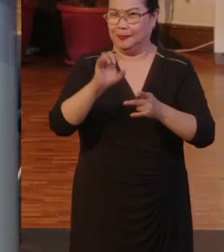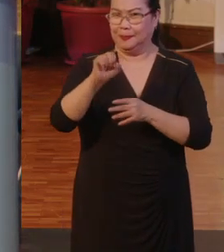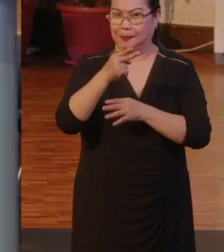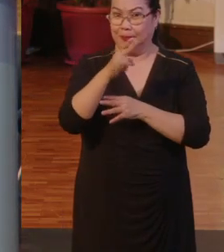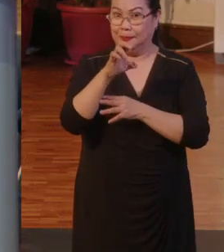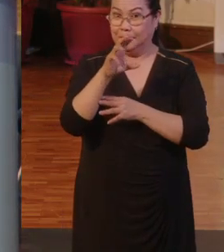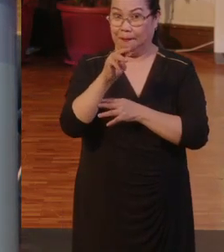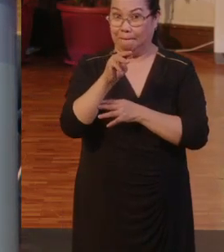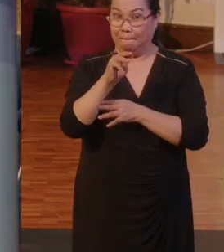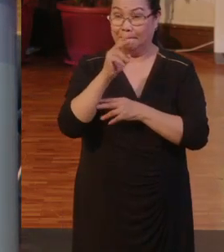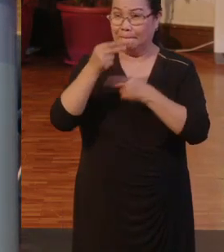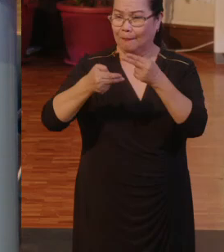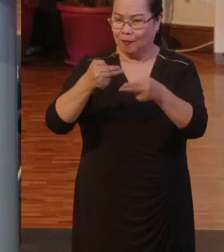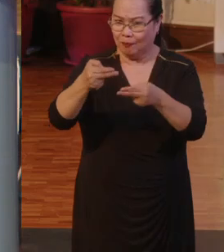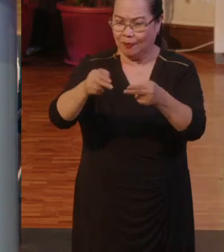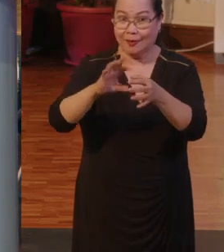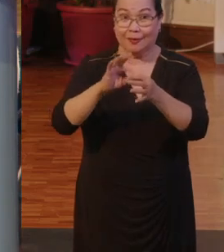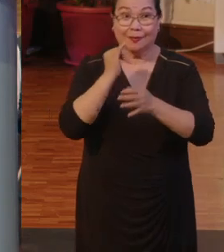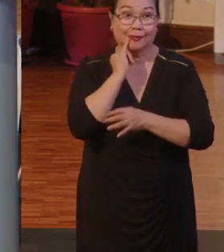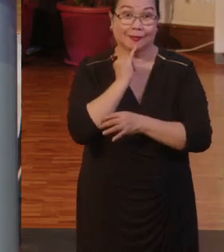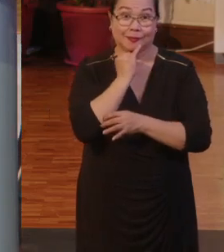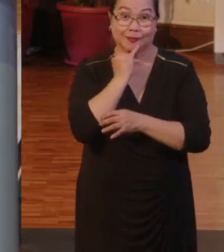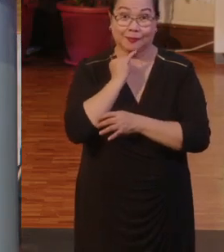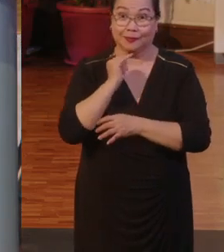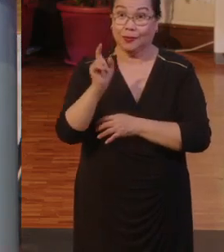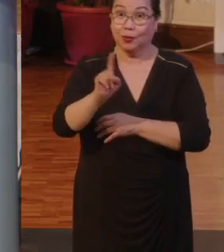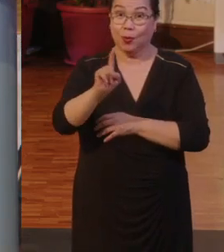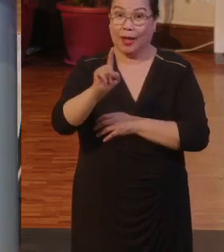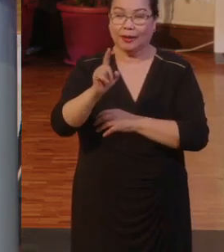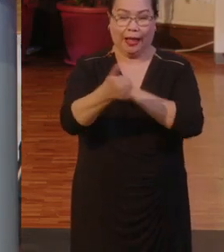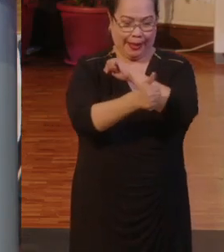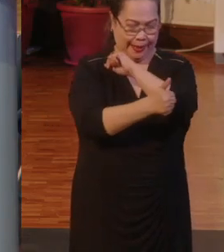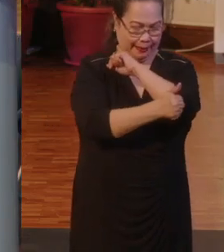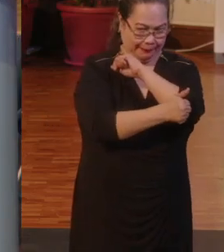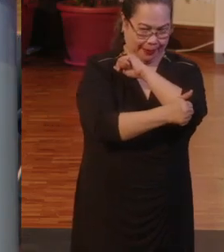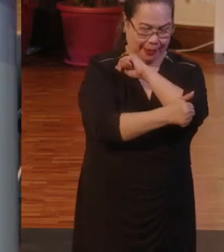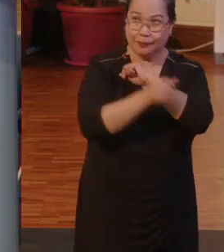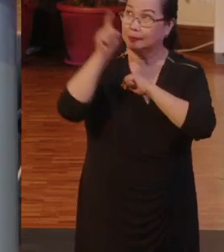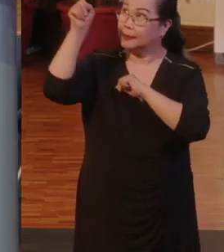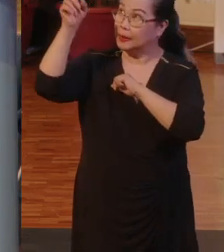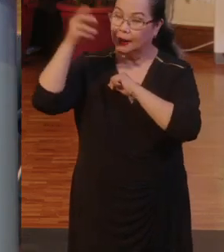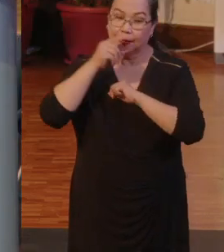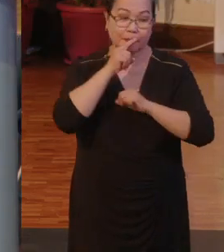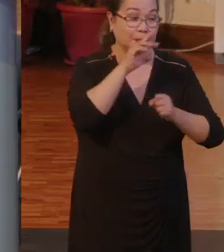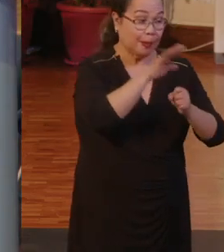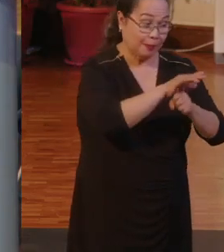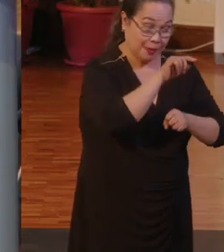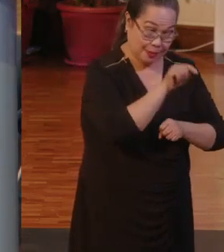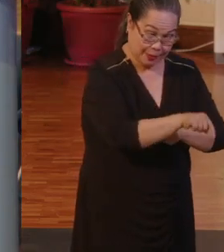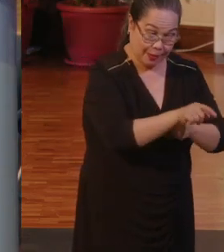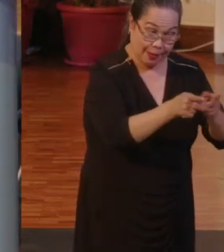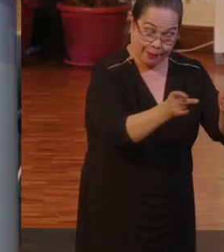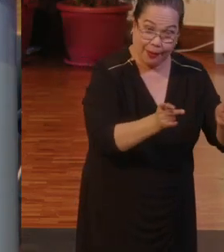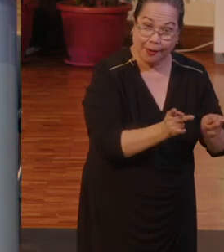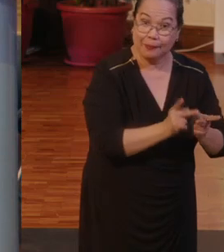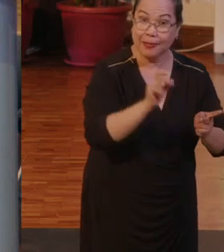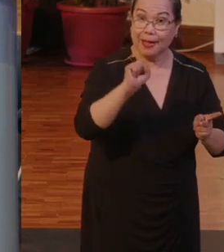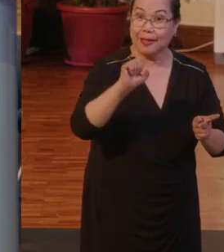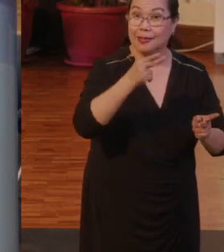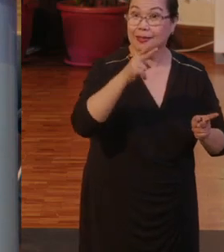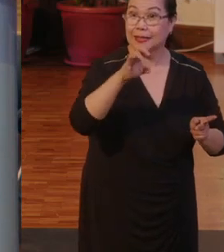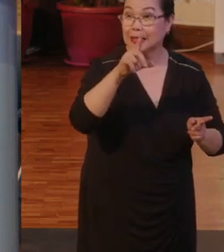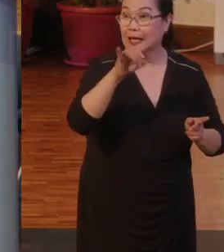bayan. Doon binigay kay Abraham ng Diyos ang pangakong lupa. Sa Genesis chapter